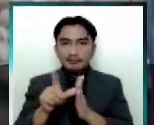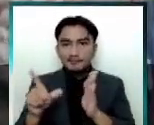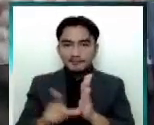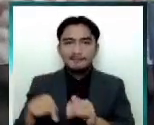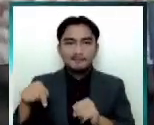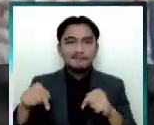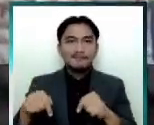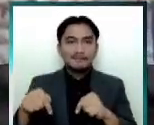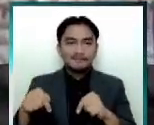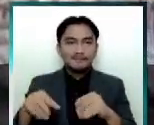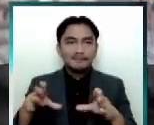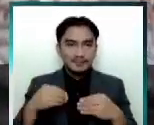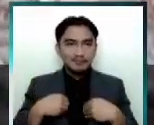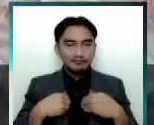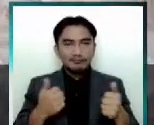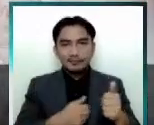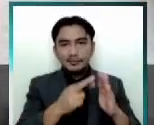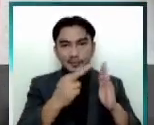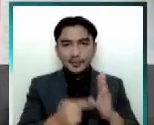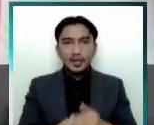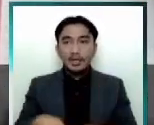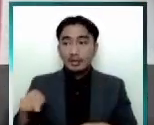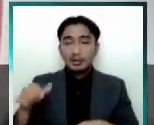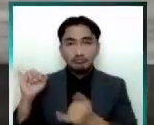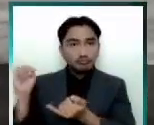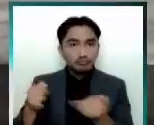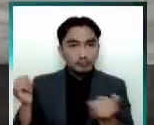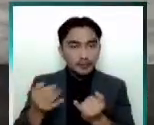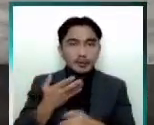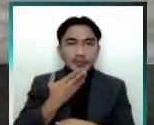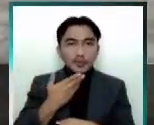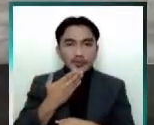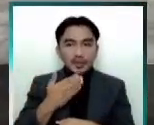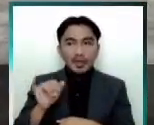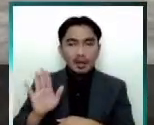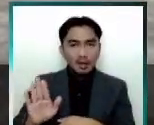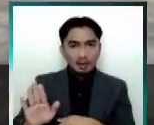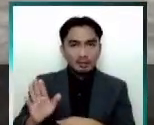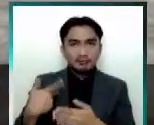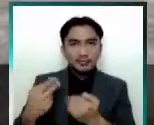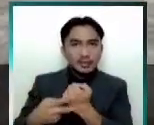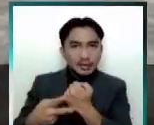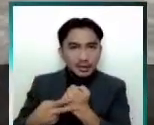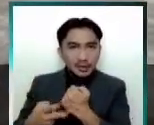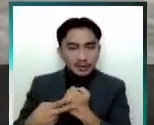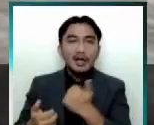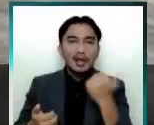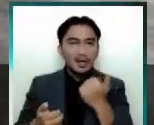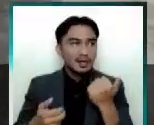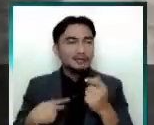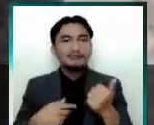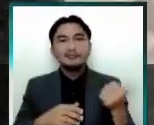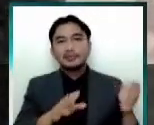sila nag-i-import ng asukal. Karamihan daw ng mga asukal na nakaimbak sa kanilang bodega ay sa ibang planters at traders. Lahat